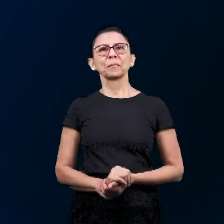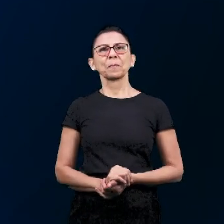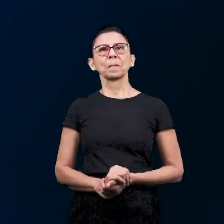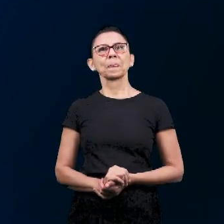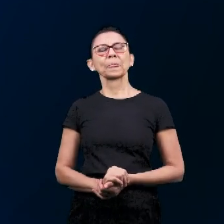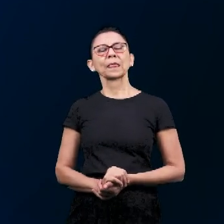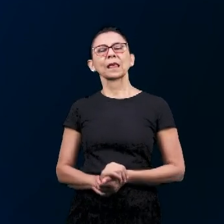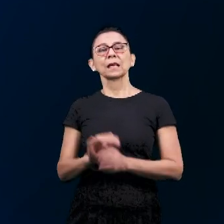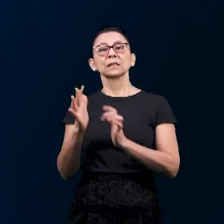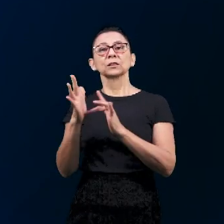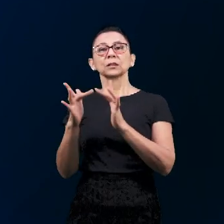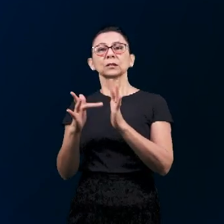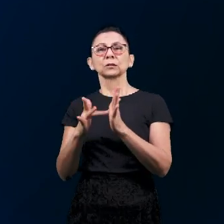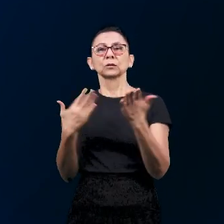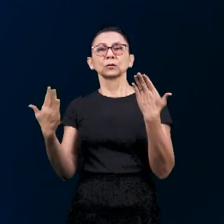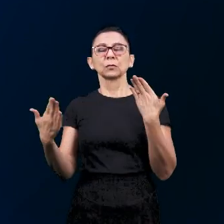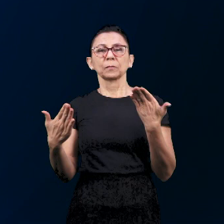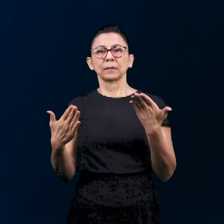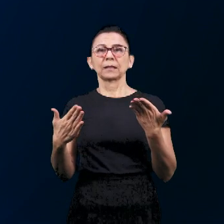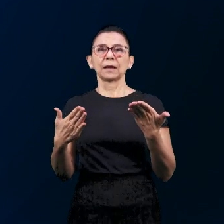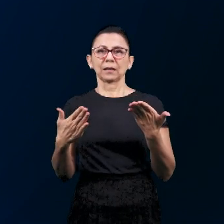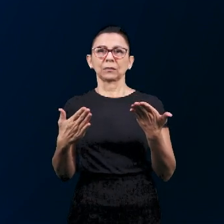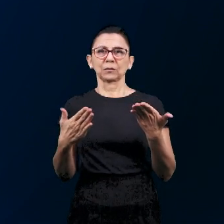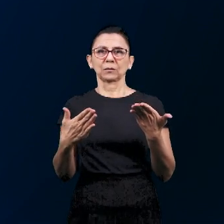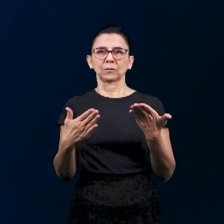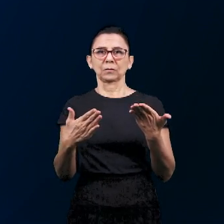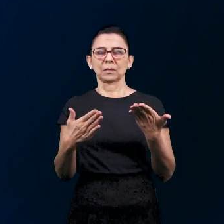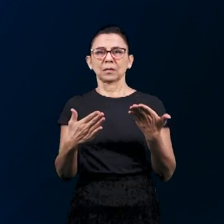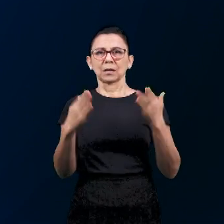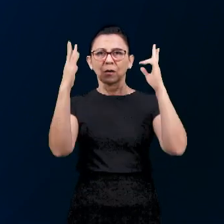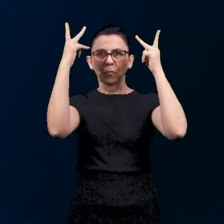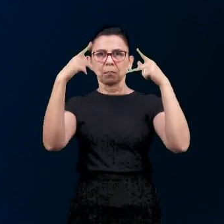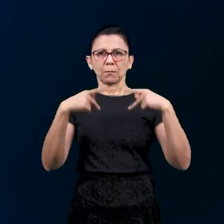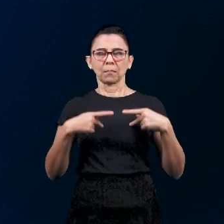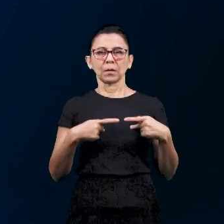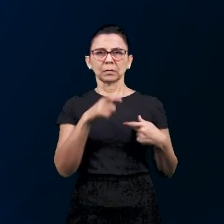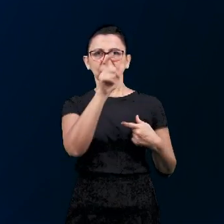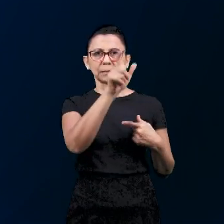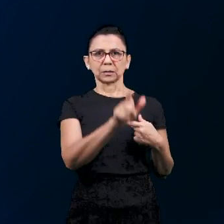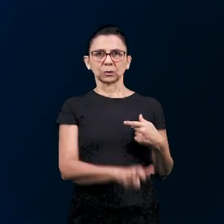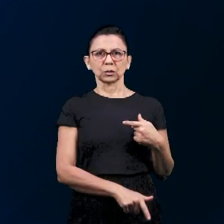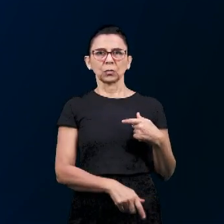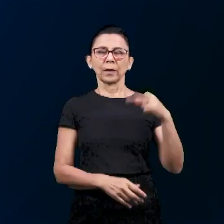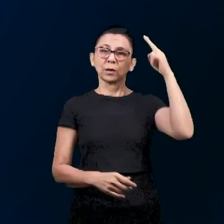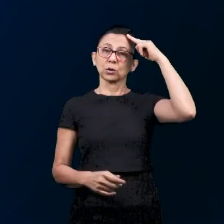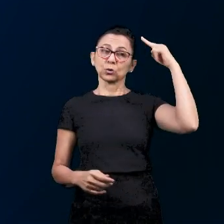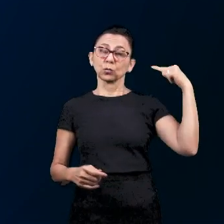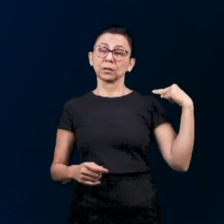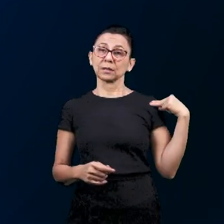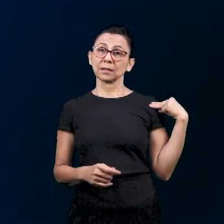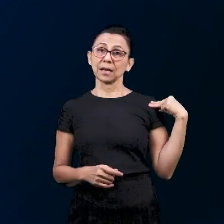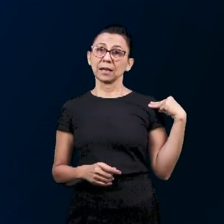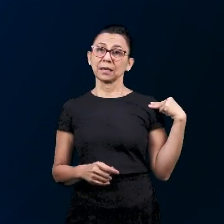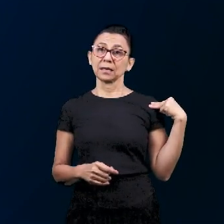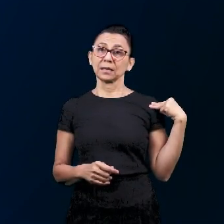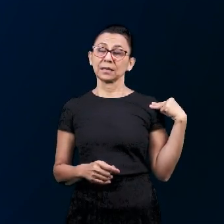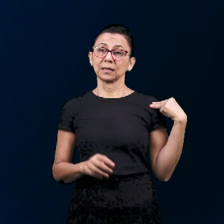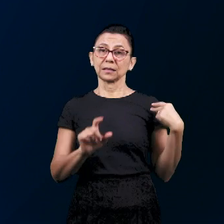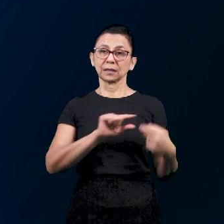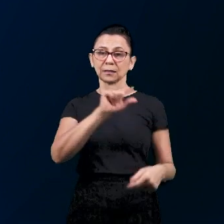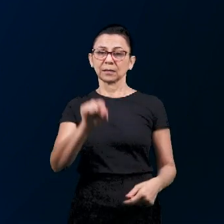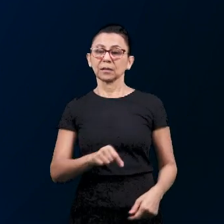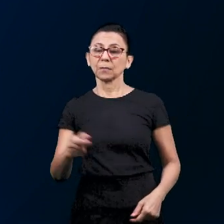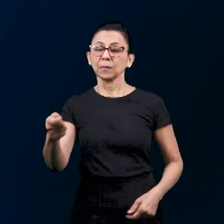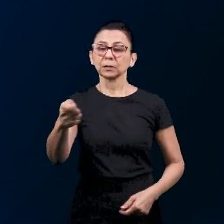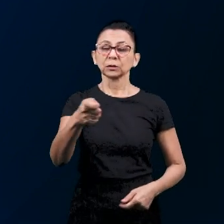l'Ancien Testament, c'est Joseph. La parole nous dit que Joseph était un berger de brebis. Et dans une occasion,